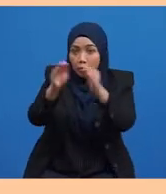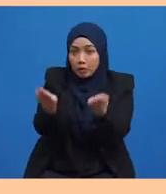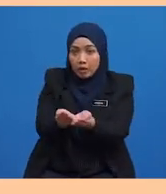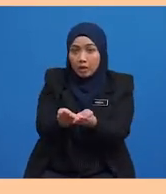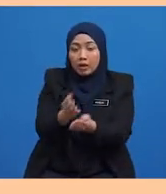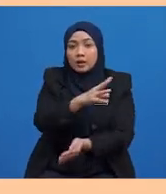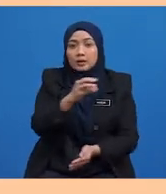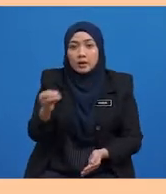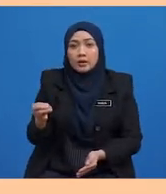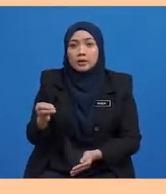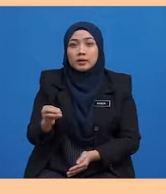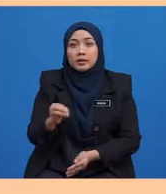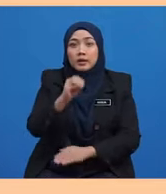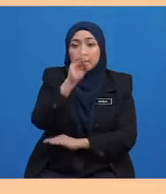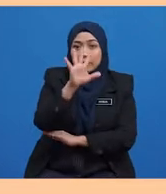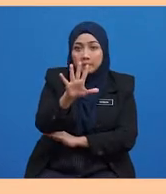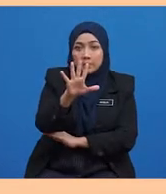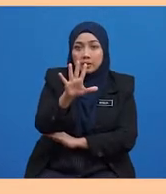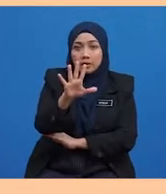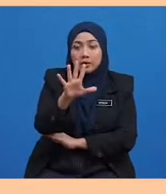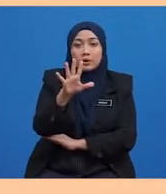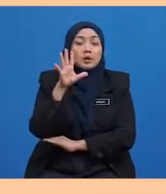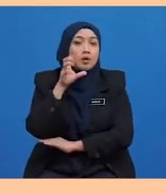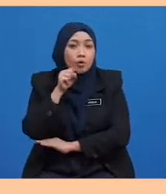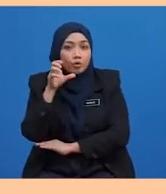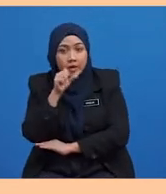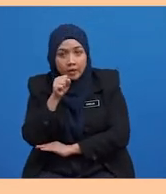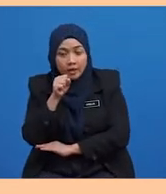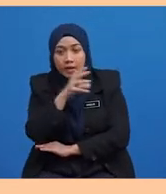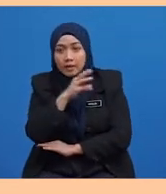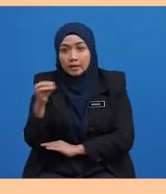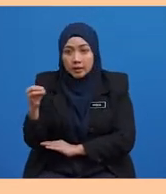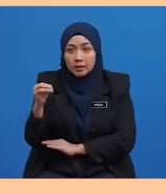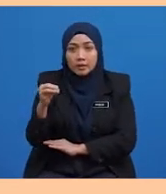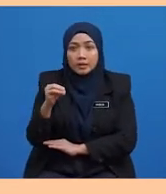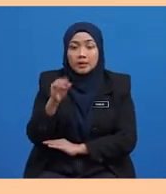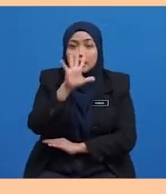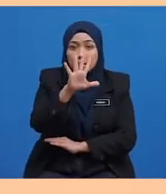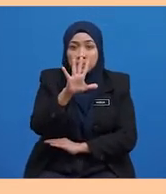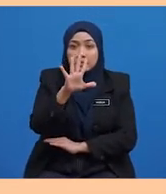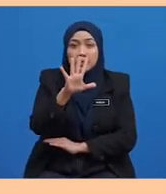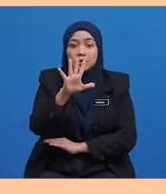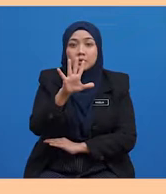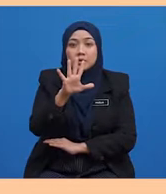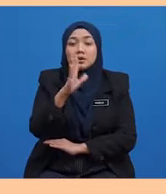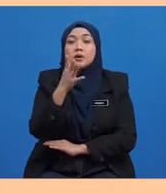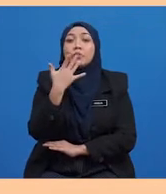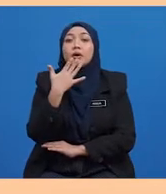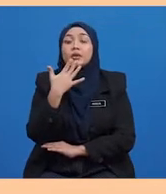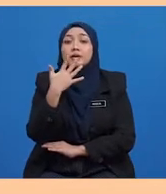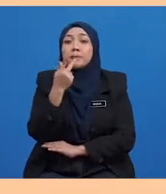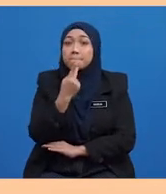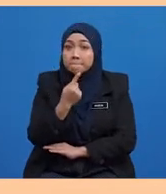biji bolah berwarna oranye. Dan bilangan bolah berwarna merah jambu adalah